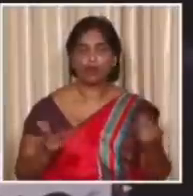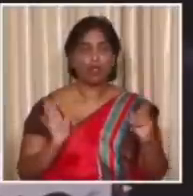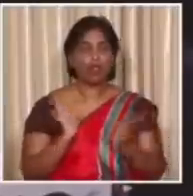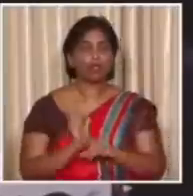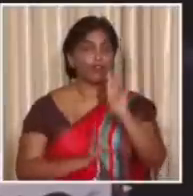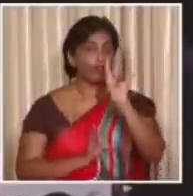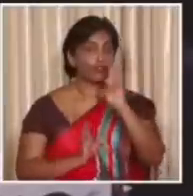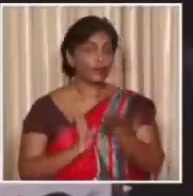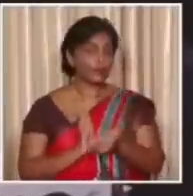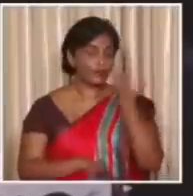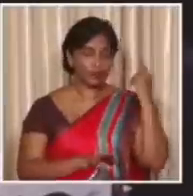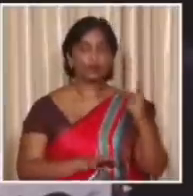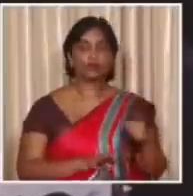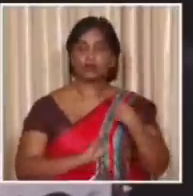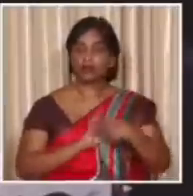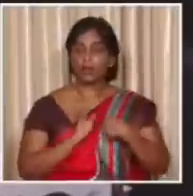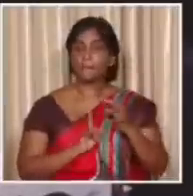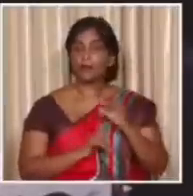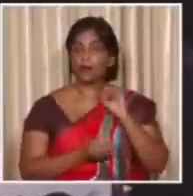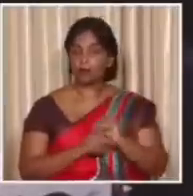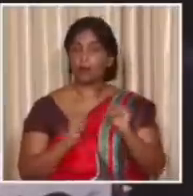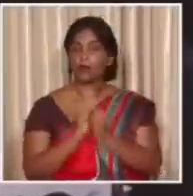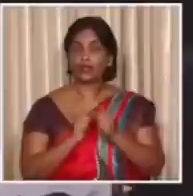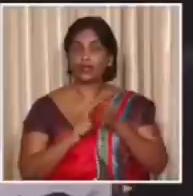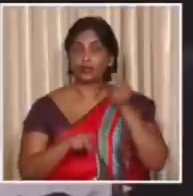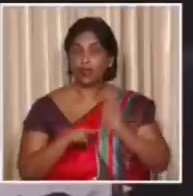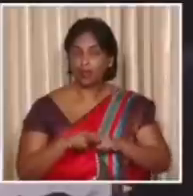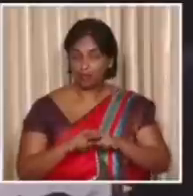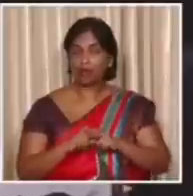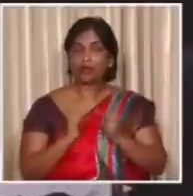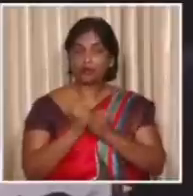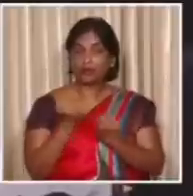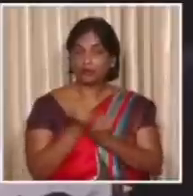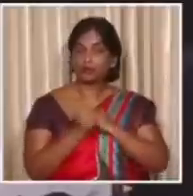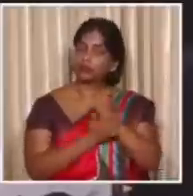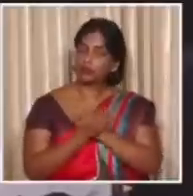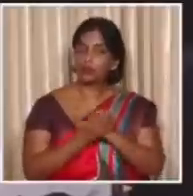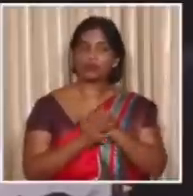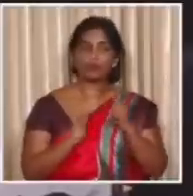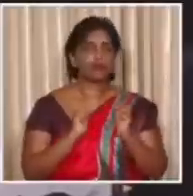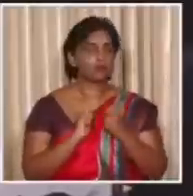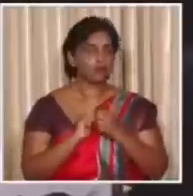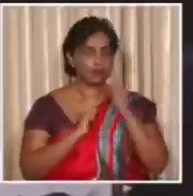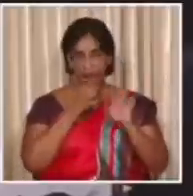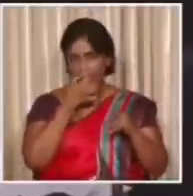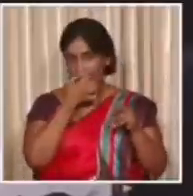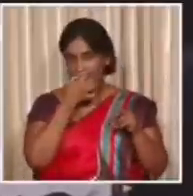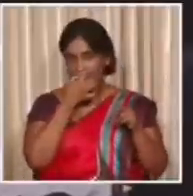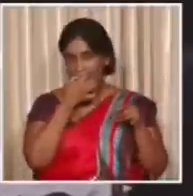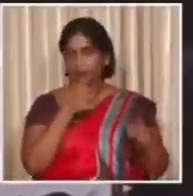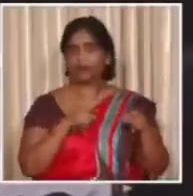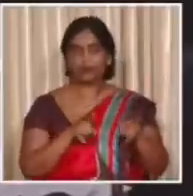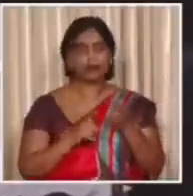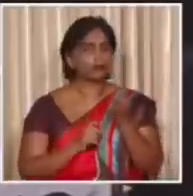ලක්ෂ 25කට වැඩි අපේ රටේ පෞද්ගලික අංශ වැඩ කරන සේවක අර්ථසාධක අරමුදල දායකත්ව සපයා තිබෙන සියලු දෙනාට මේක බලපෑමක් ඇති කරනවා මේ